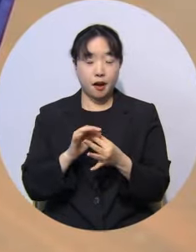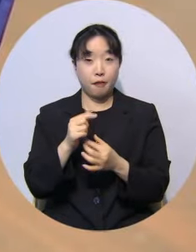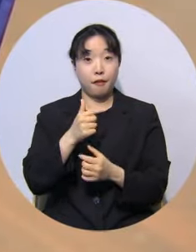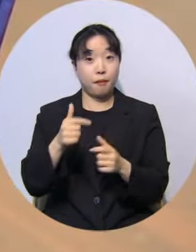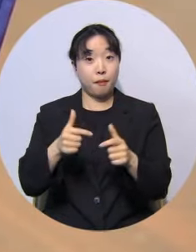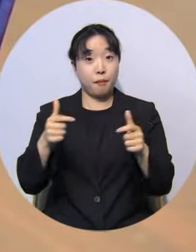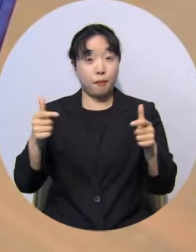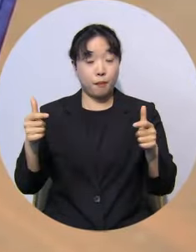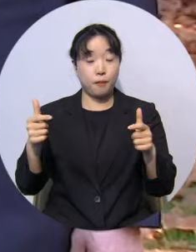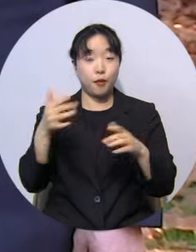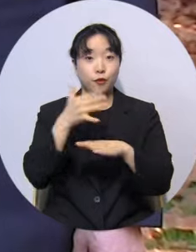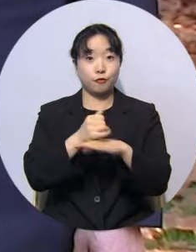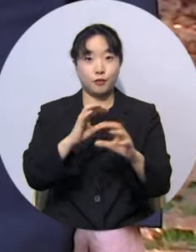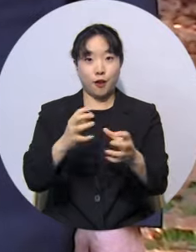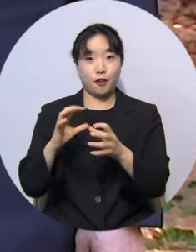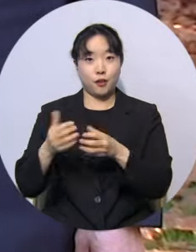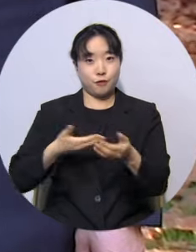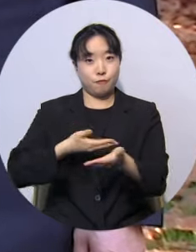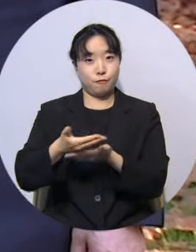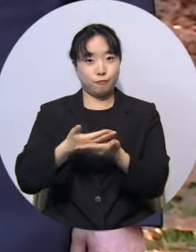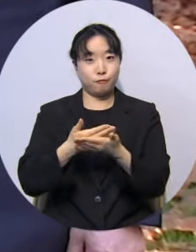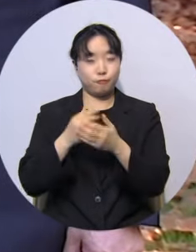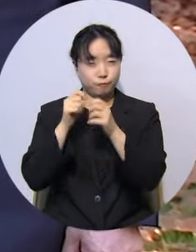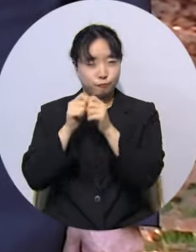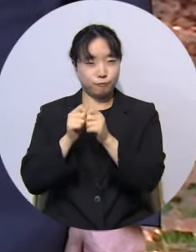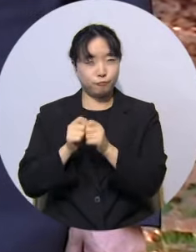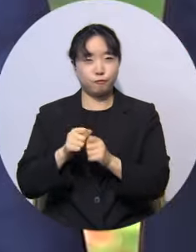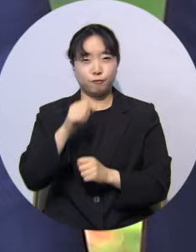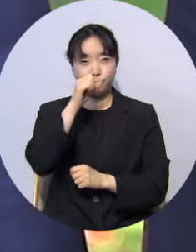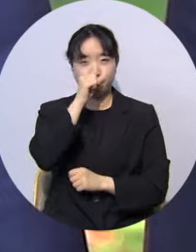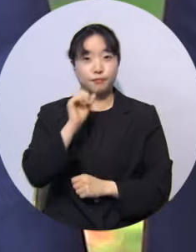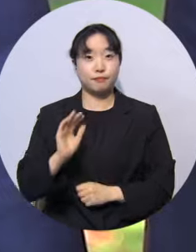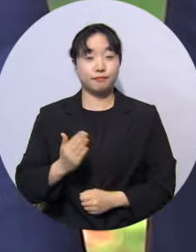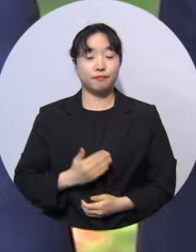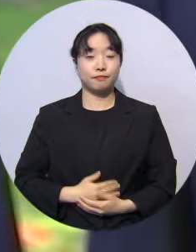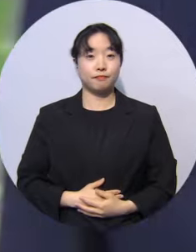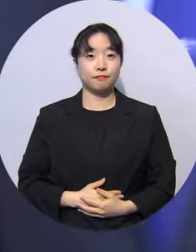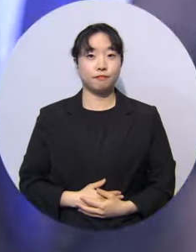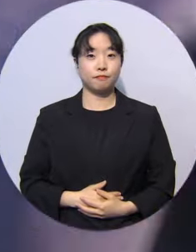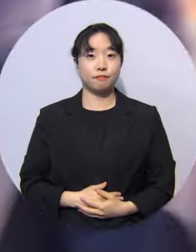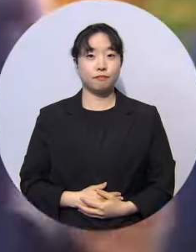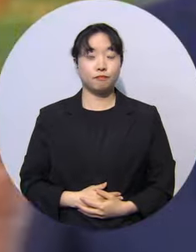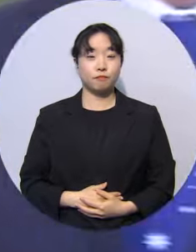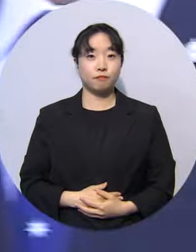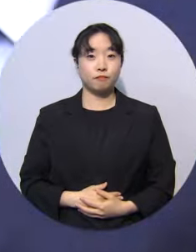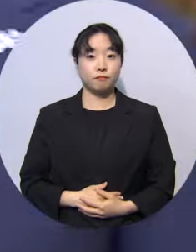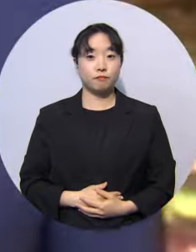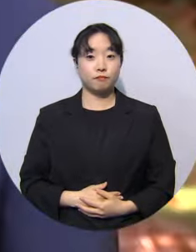유사 입장국 간의 협력은 더 촘촘해질 전망입니다. KTV 김민아입니다.